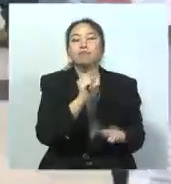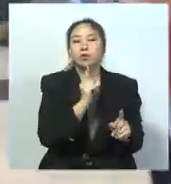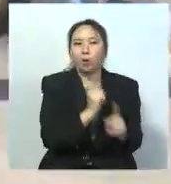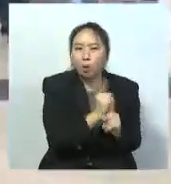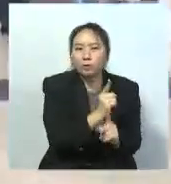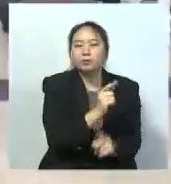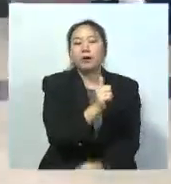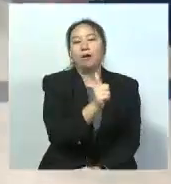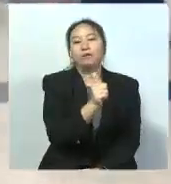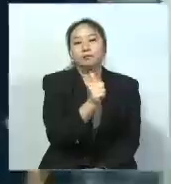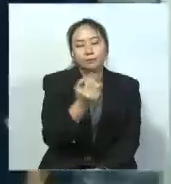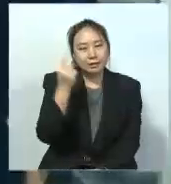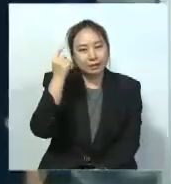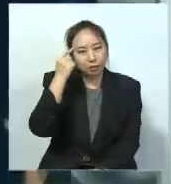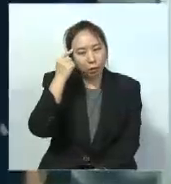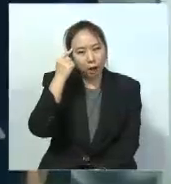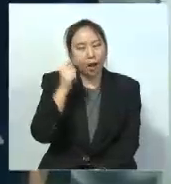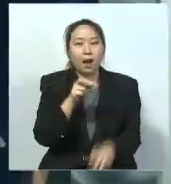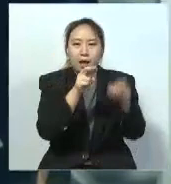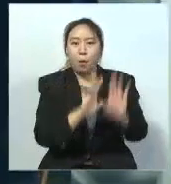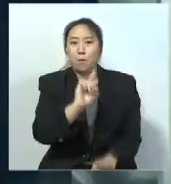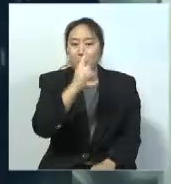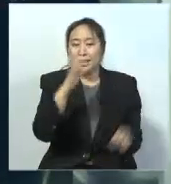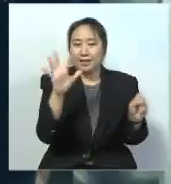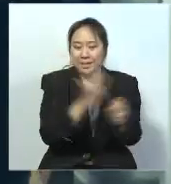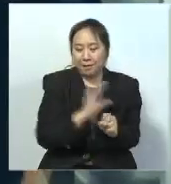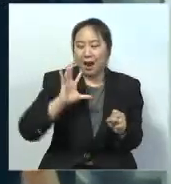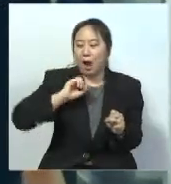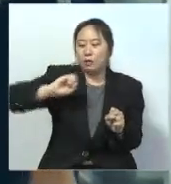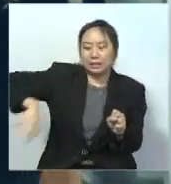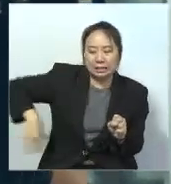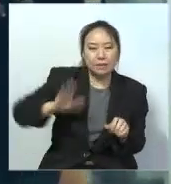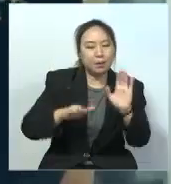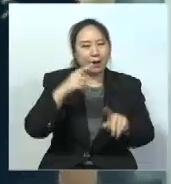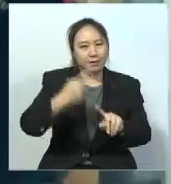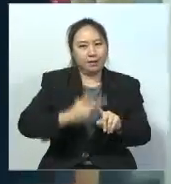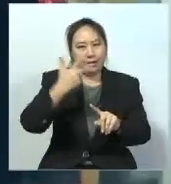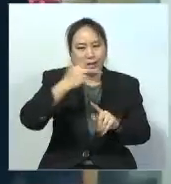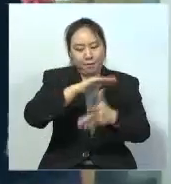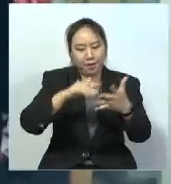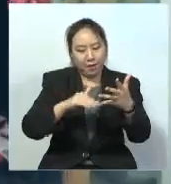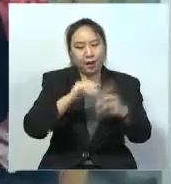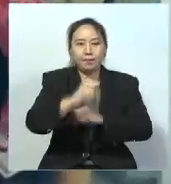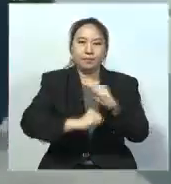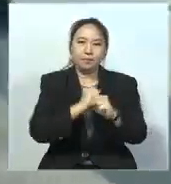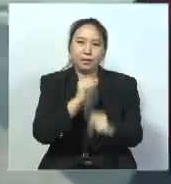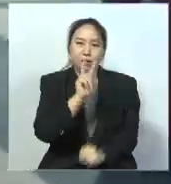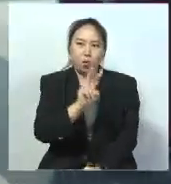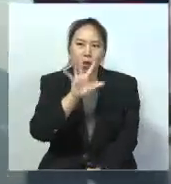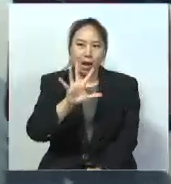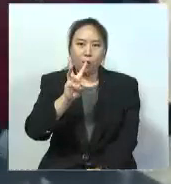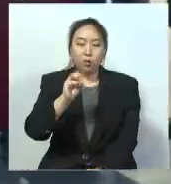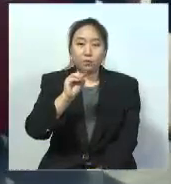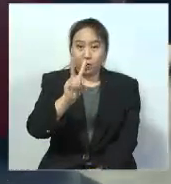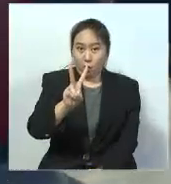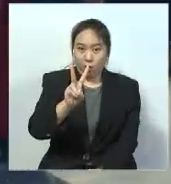ล้วก็มีประสิทธิภาพคาดว่าจะสามารถใช้ระบบใหม่ได้เต็มรูปแบบช่วงประมาณปลายเดือนมีนาคม2562ครับ